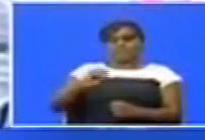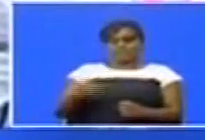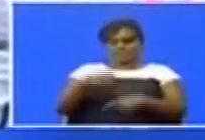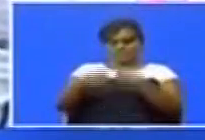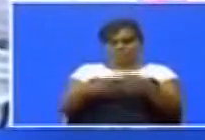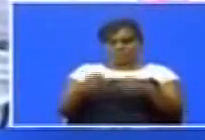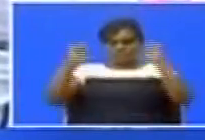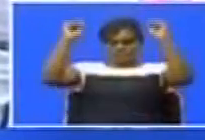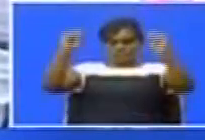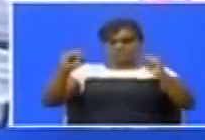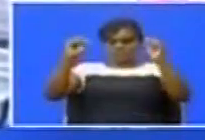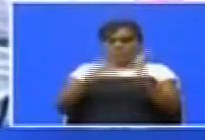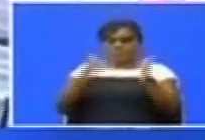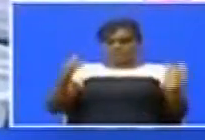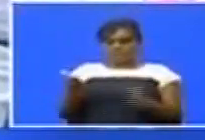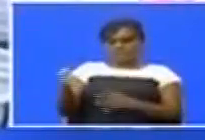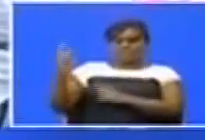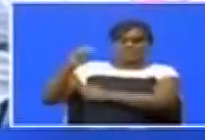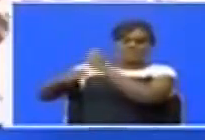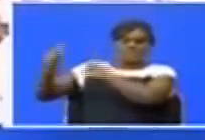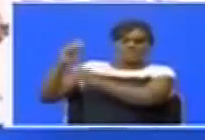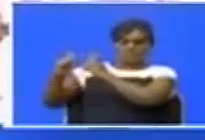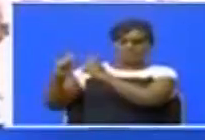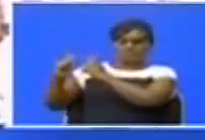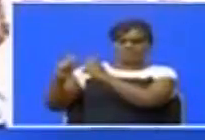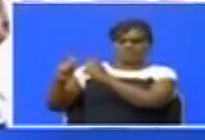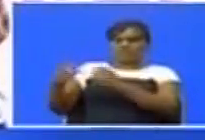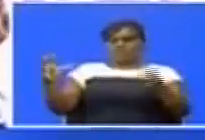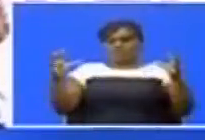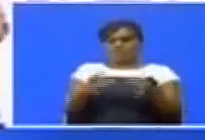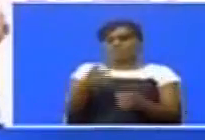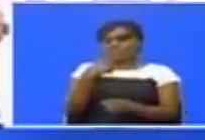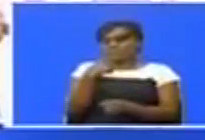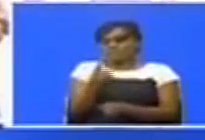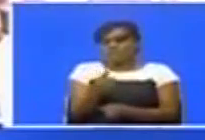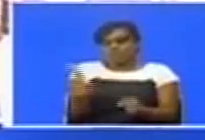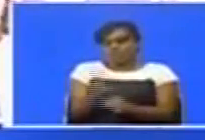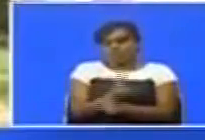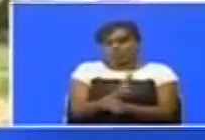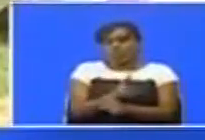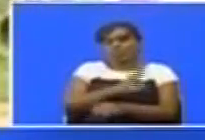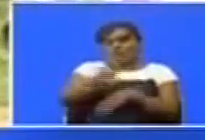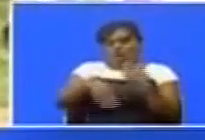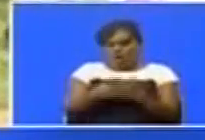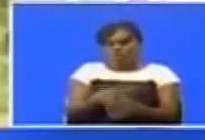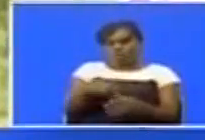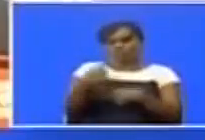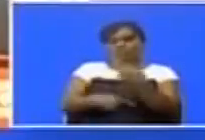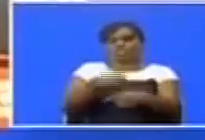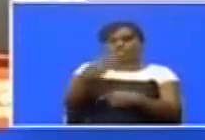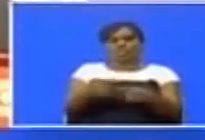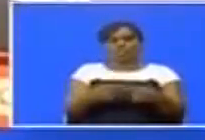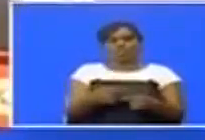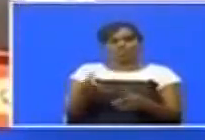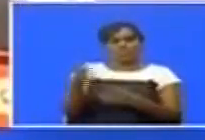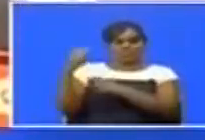Licha ya kampeni dhidi ya shughuli hizo kuimarishwa katika maeneo hayo, wenyeji wamedaiwa kutumia kila mbinu kuhakikisha kuwa shughuli hiyo haramu inaendelezwa. It's